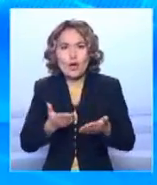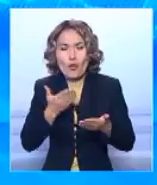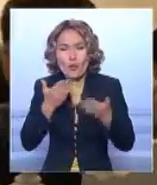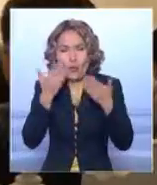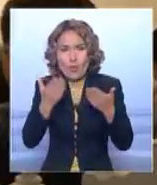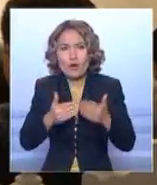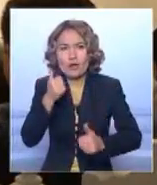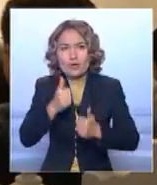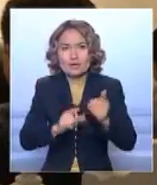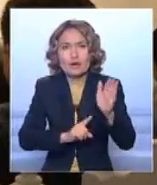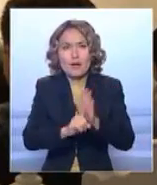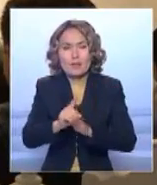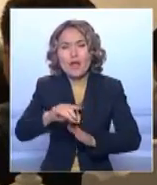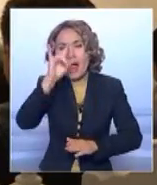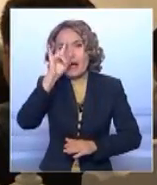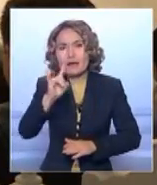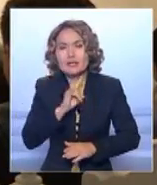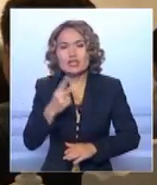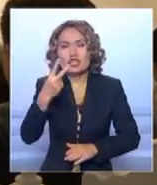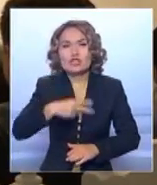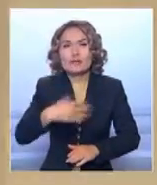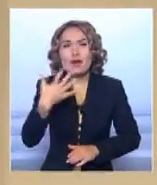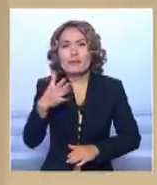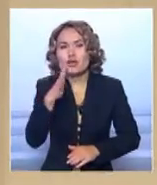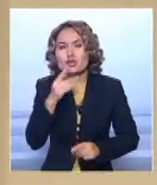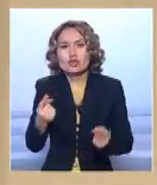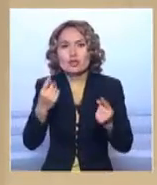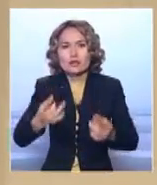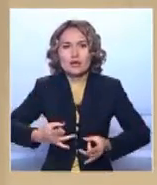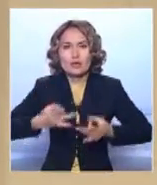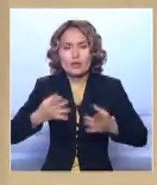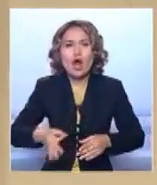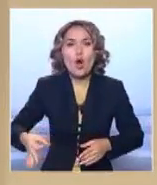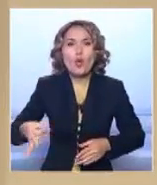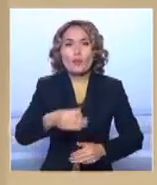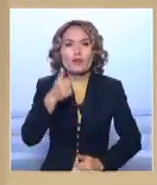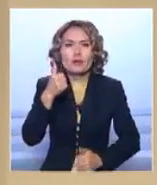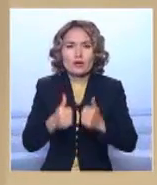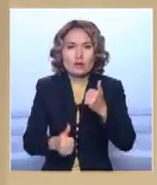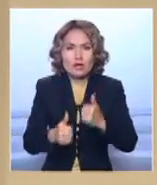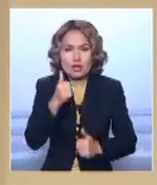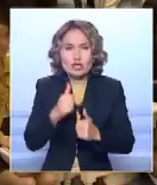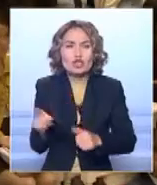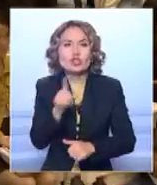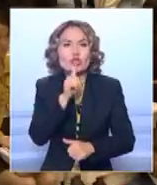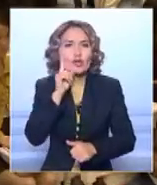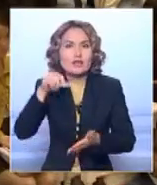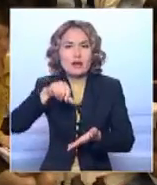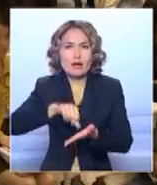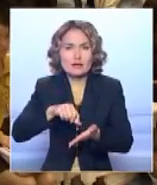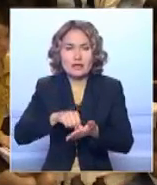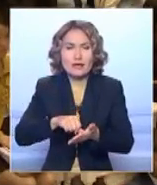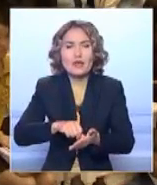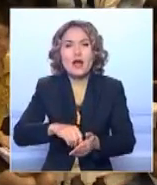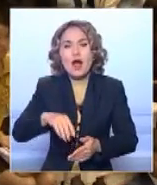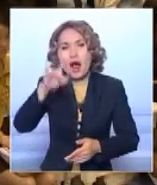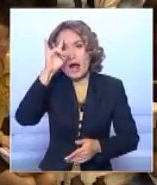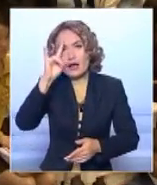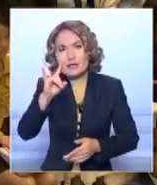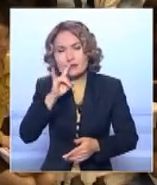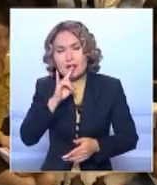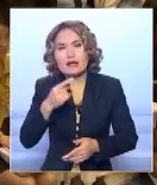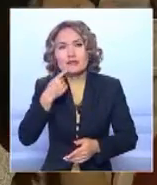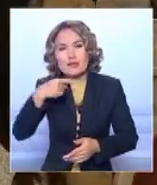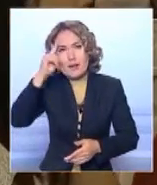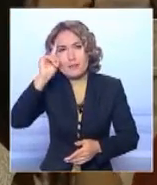Тәуелсіздіктің 25 жылдығы мен Қазақстан халқы тілдері күніне арналған шараға облыстық байқауларда топ жарған жастар қатысты. Тілі мен ділі